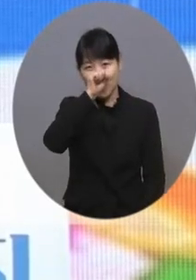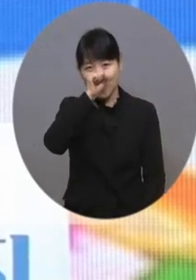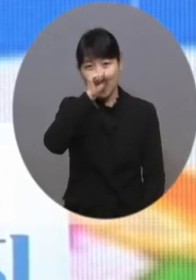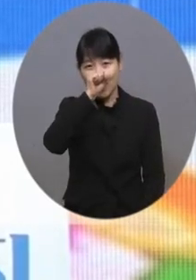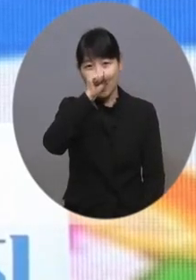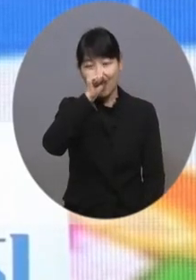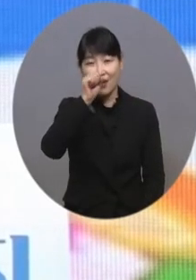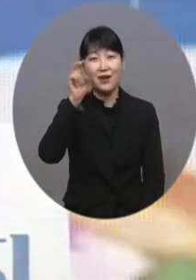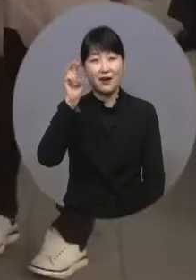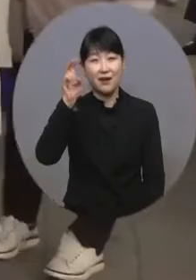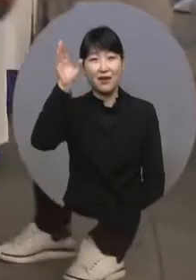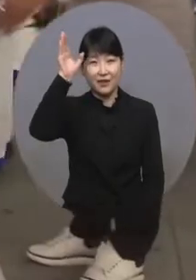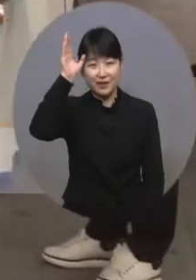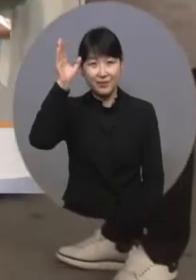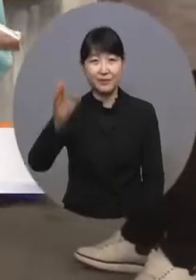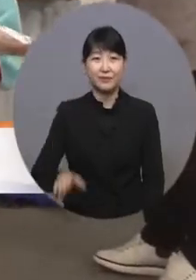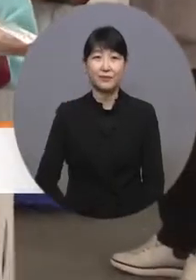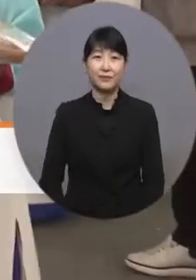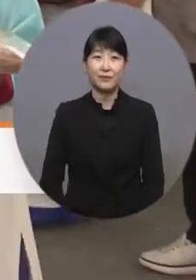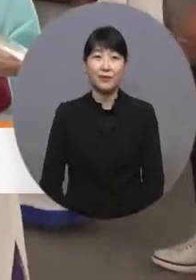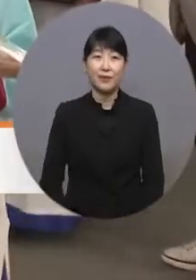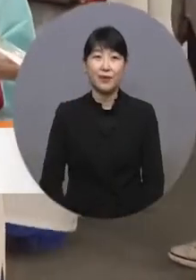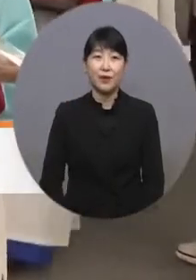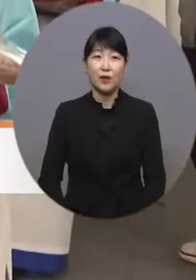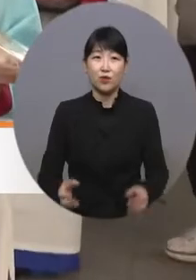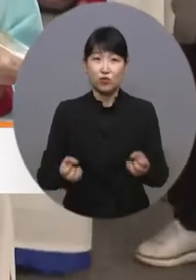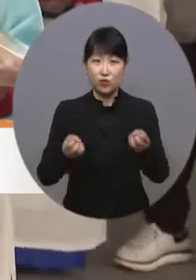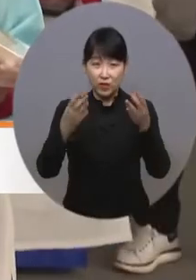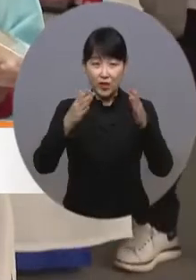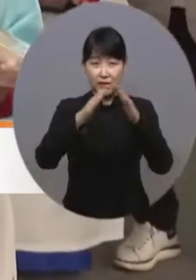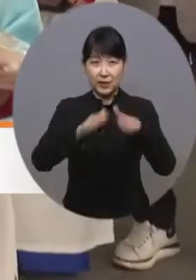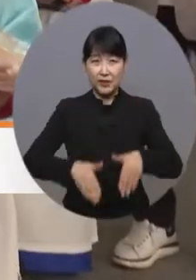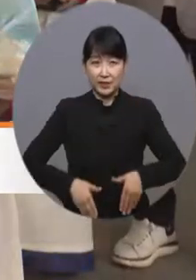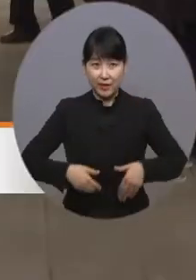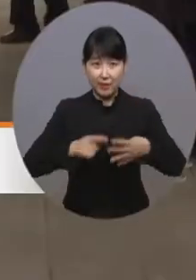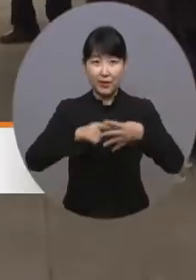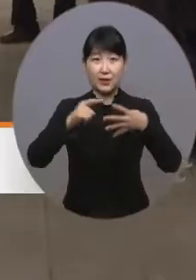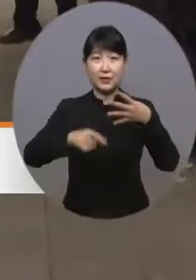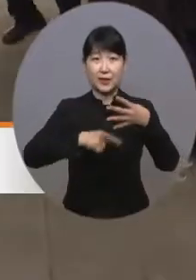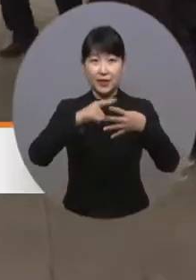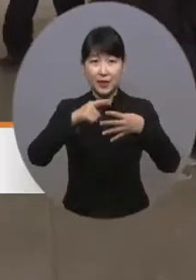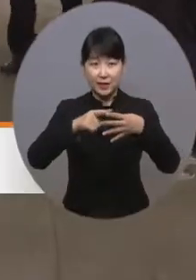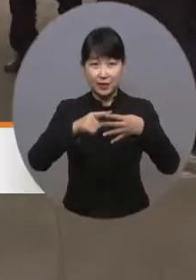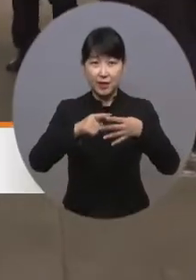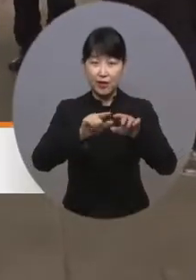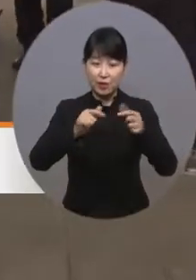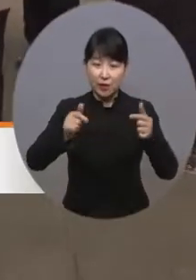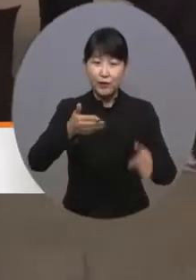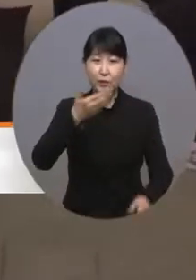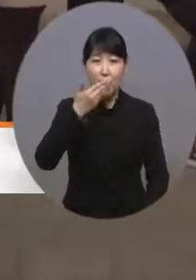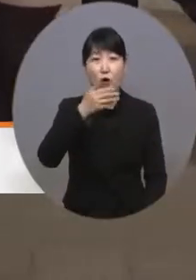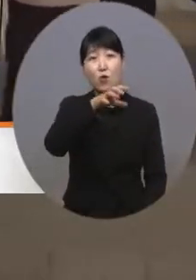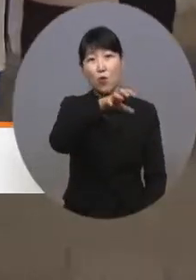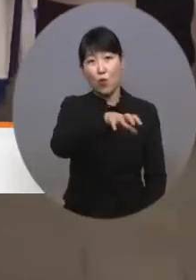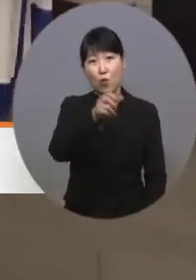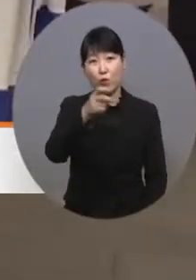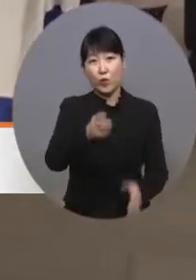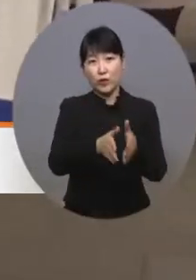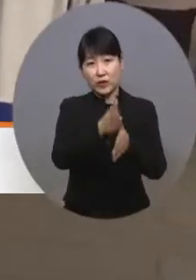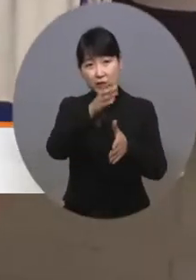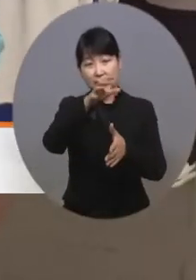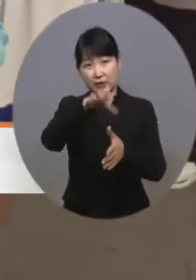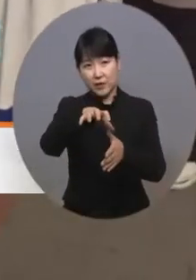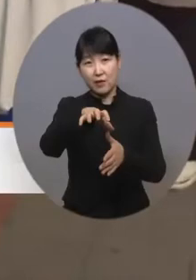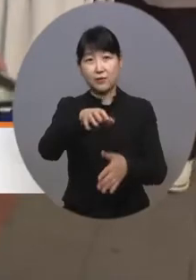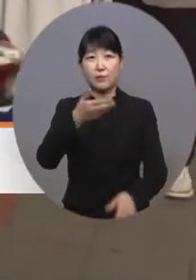사로잡게 되길 기대합니다. 축제에는 전남의 사계절 건강식을 시식할 수 있는 주제관, 시군 음식관,